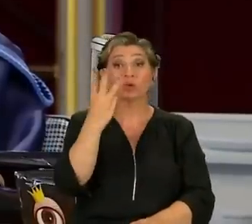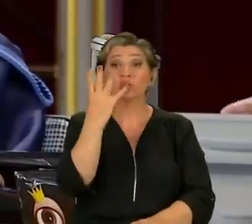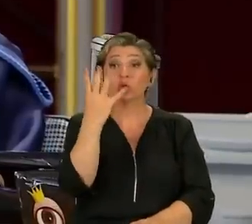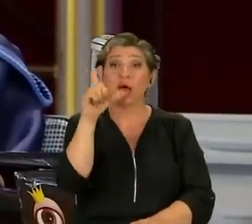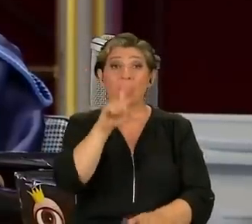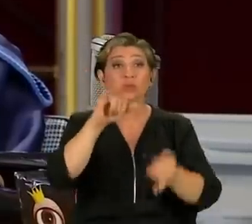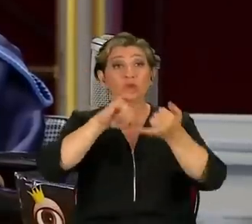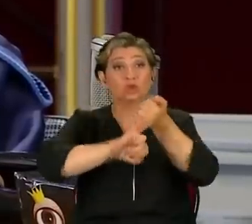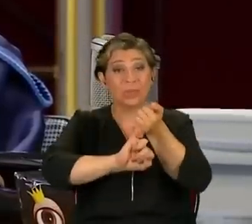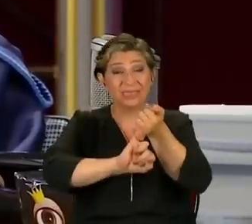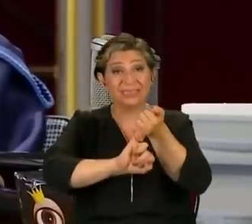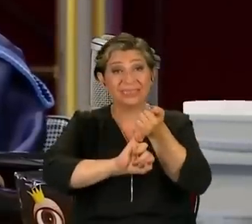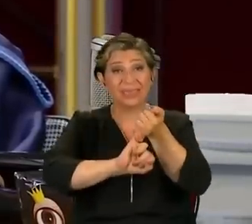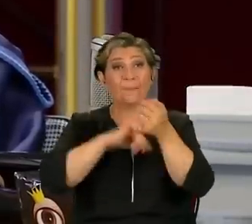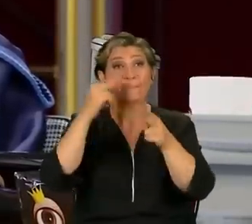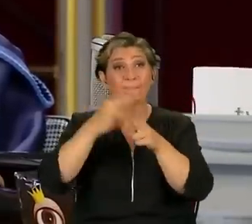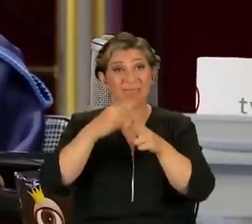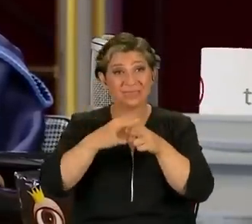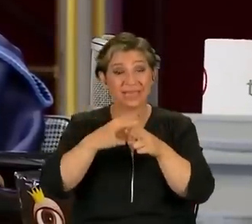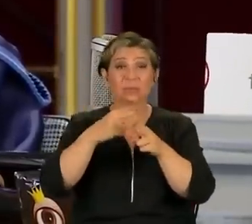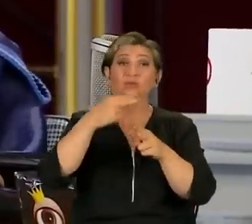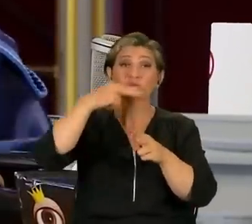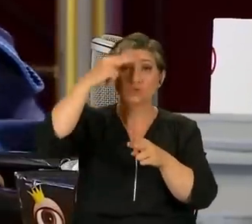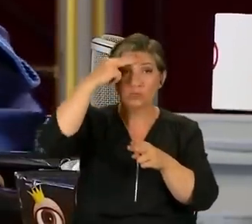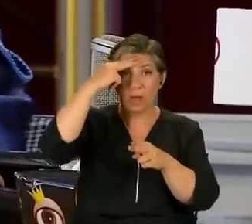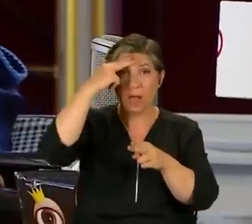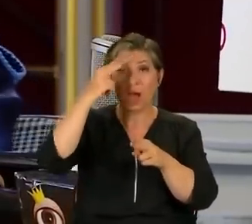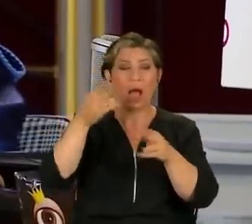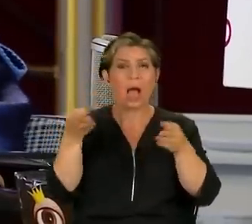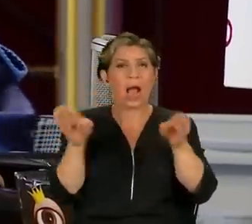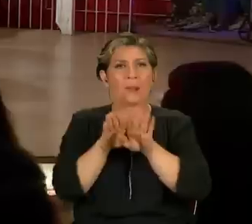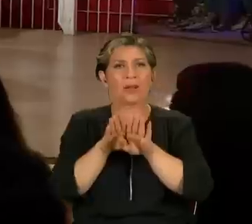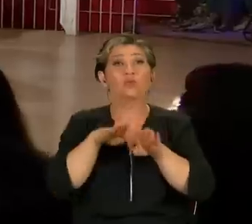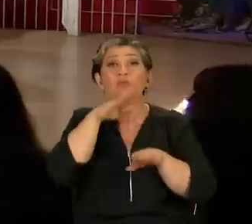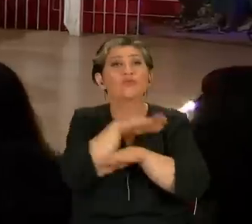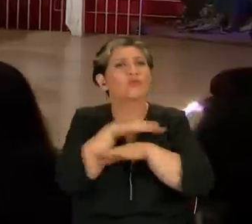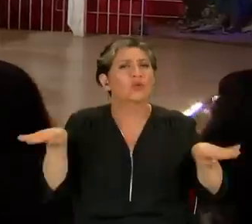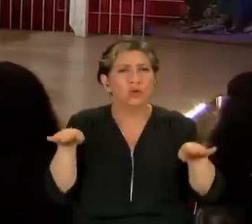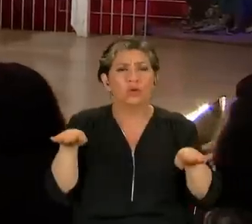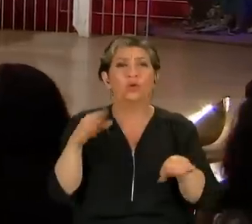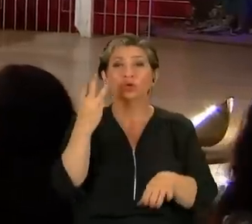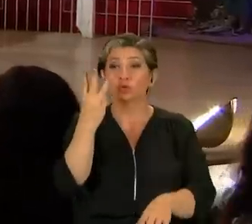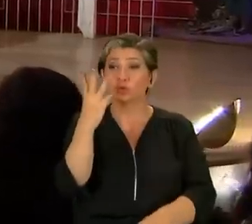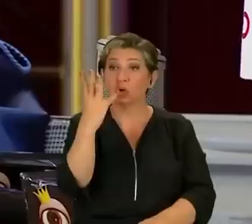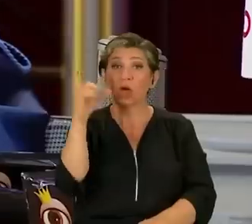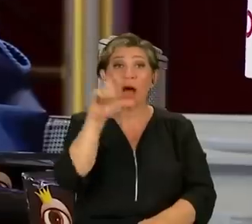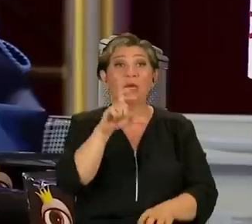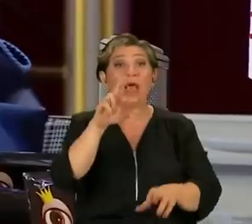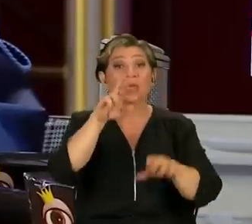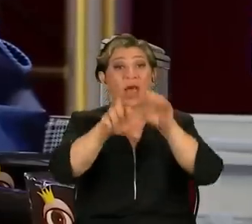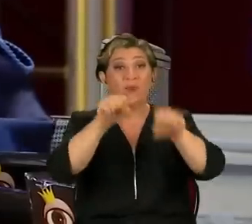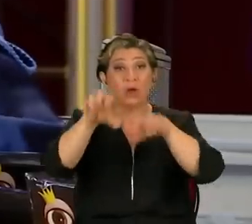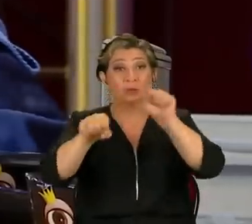3-4 ay cumartesi ve pazar cuma günleri kapalı, dolu. 3-4 aya